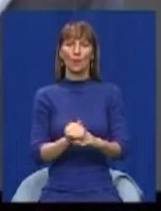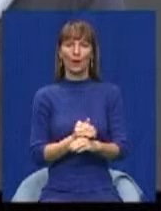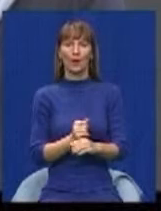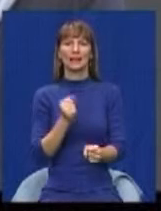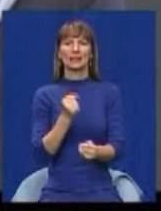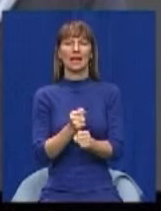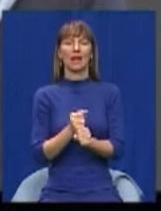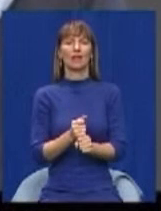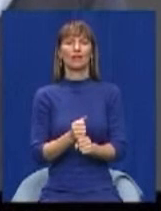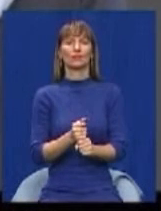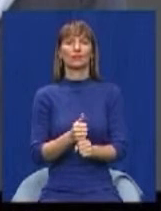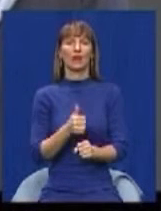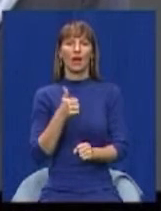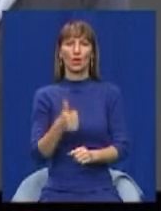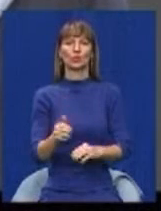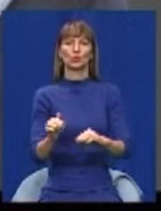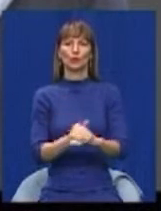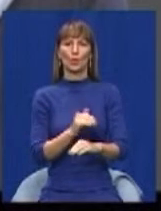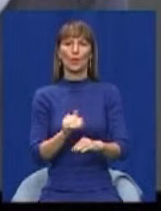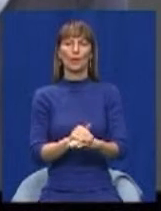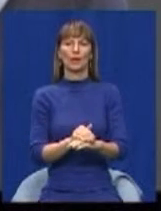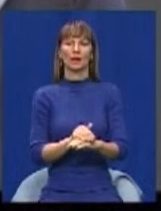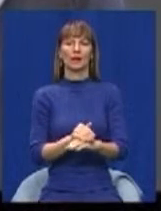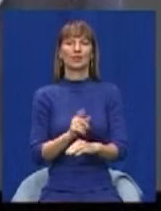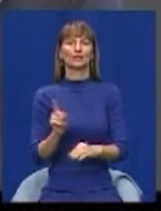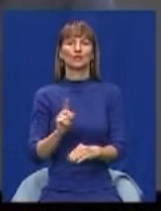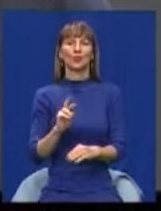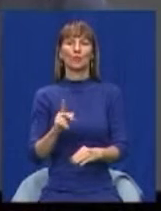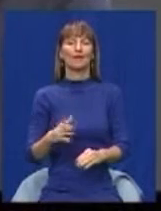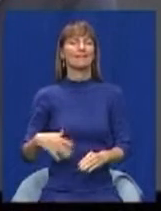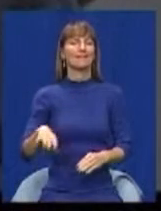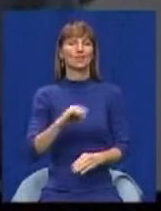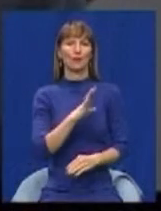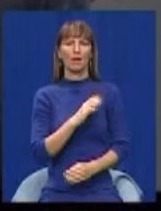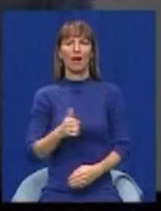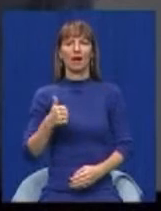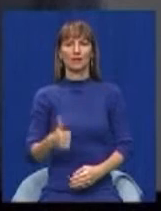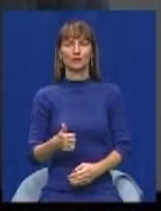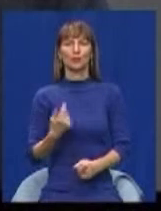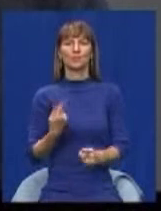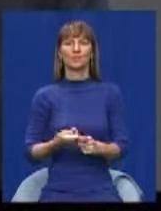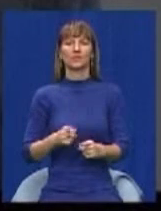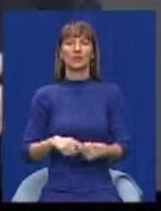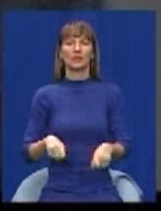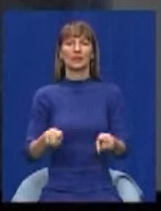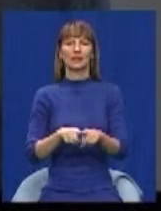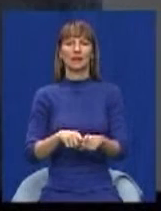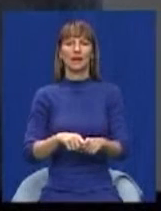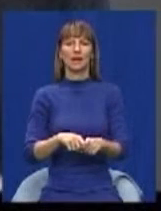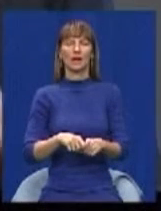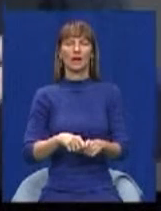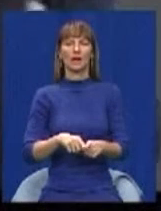всякие добрые добро, чтобы все было хорошо. Это такая